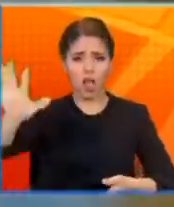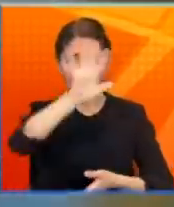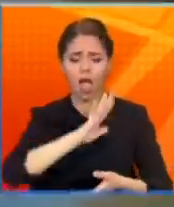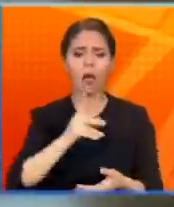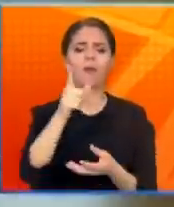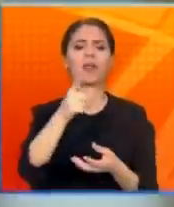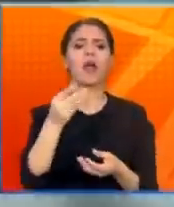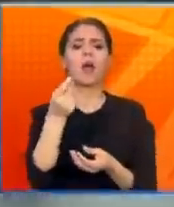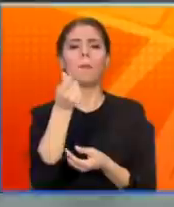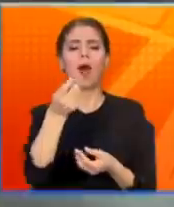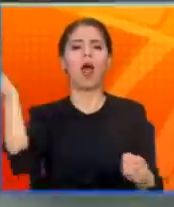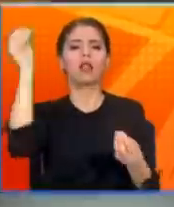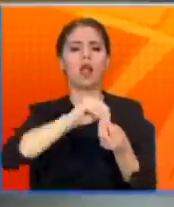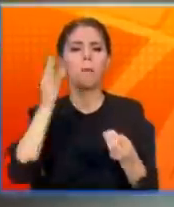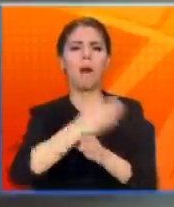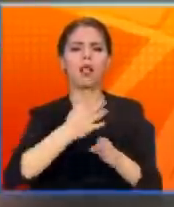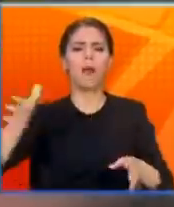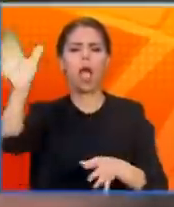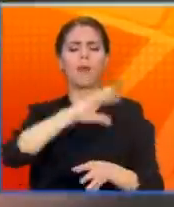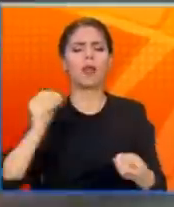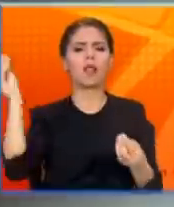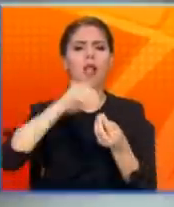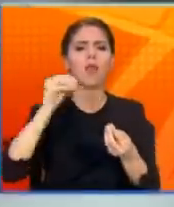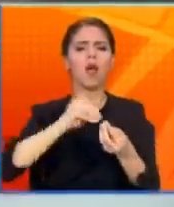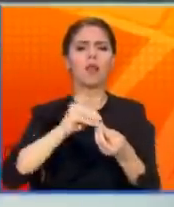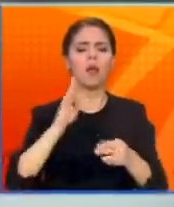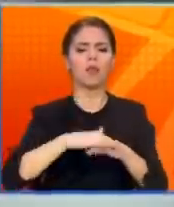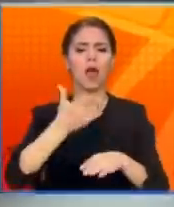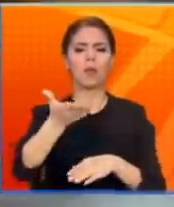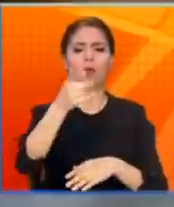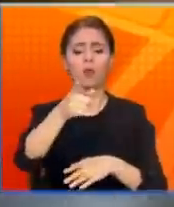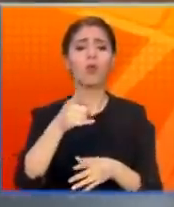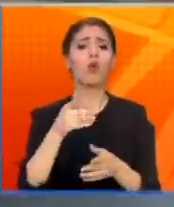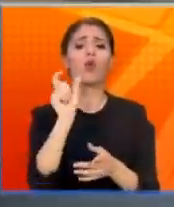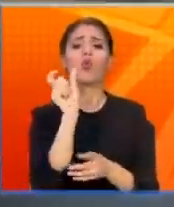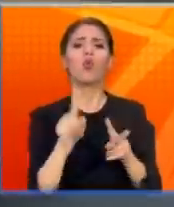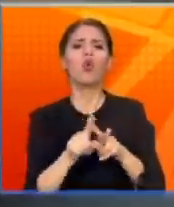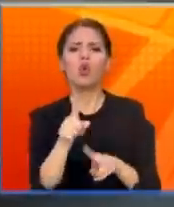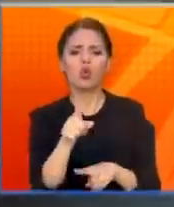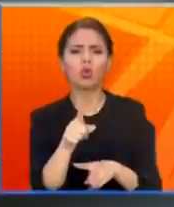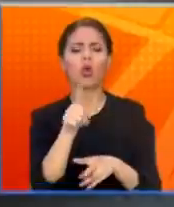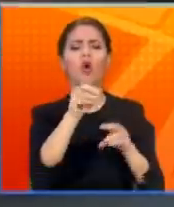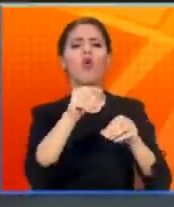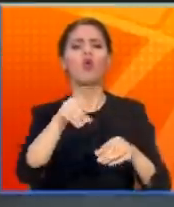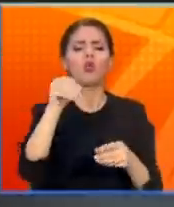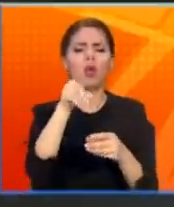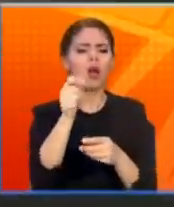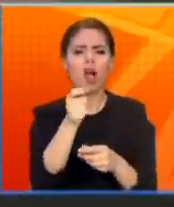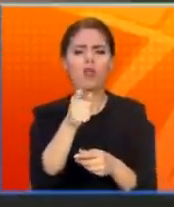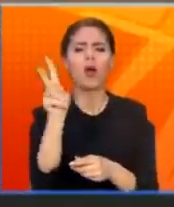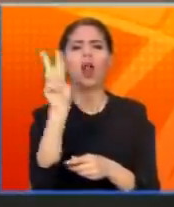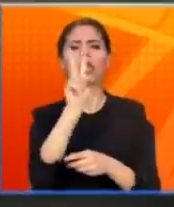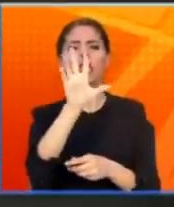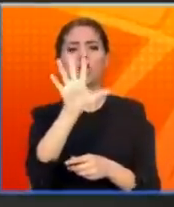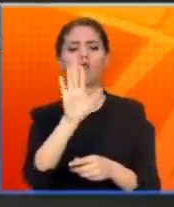da arttırmaya başladı. Şu anda en çok talep gören ürün makarnadan sonra un. Markette 5 kiloluk fiyatı 23 lira.